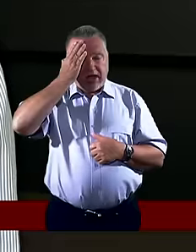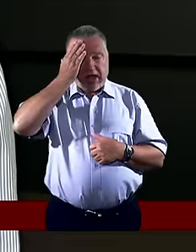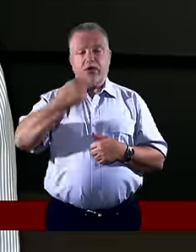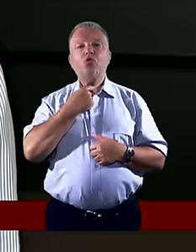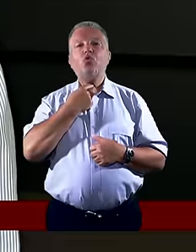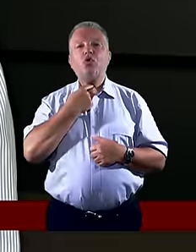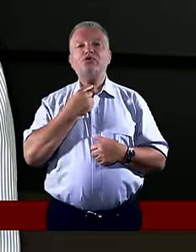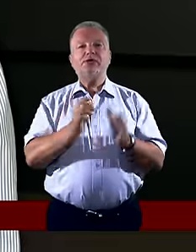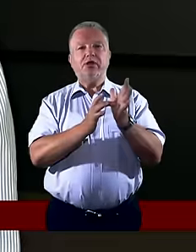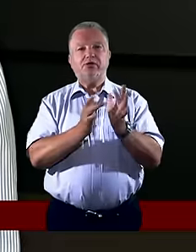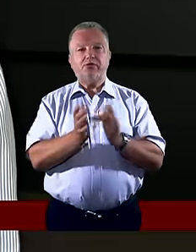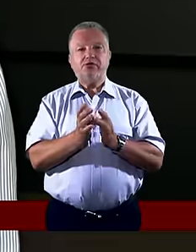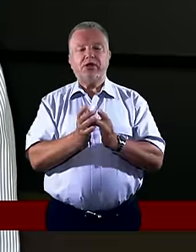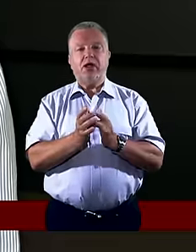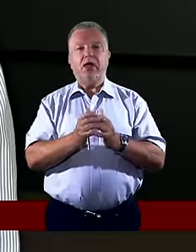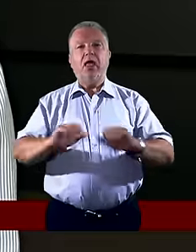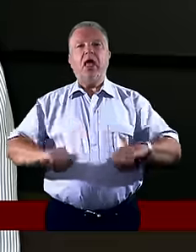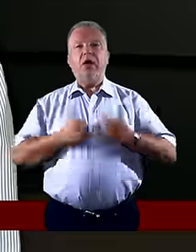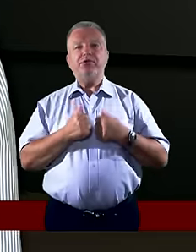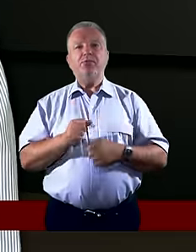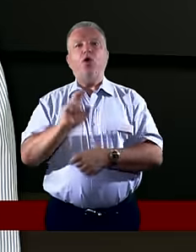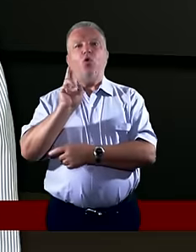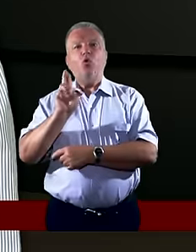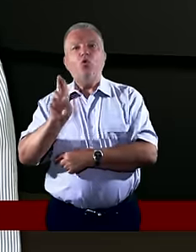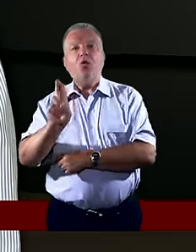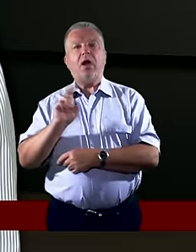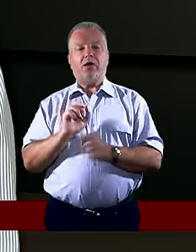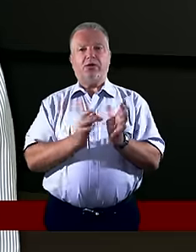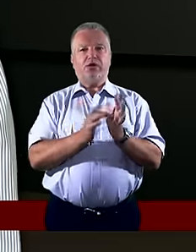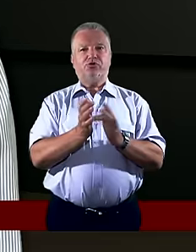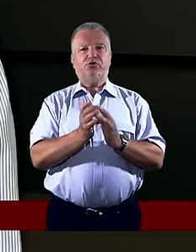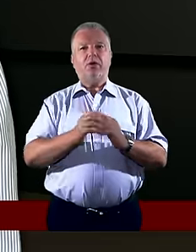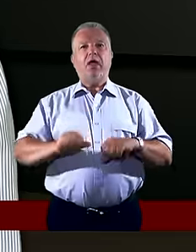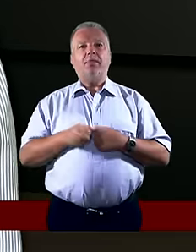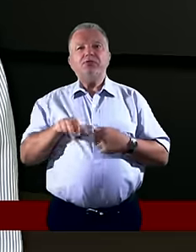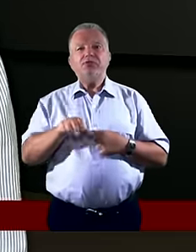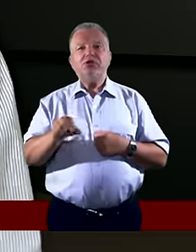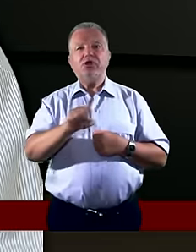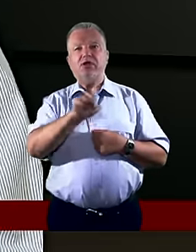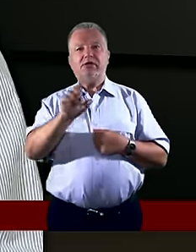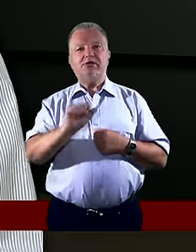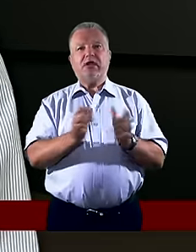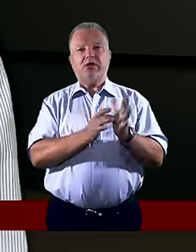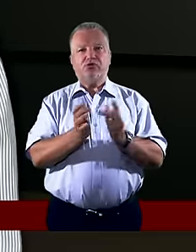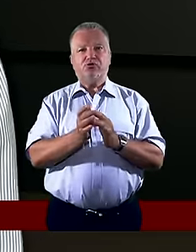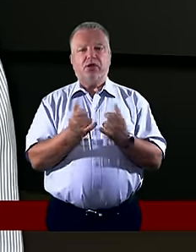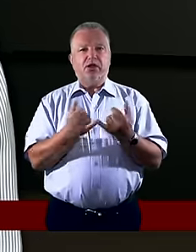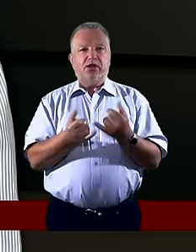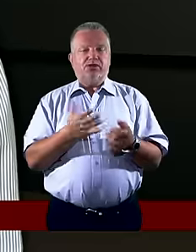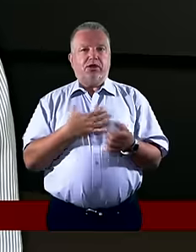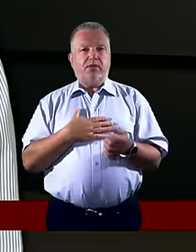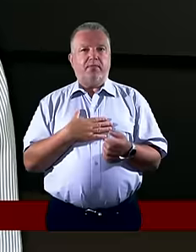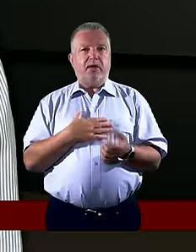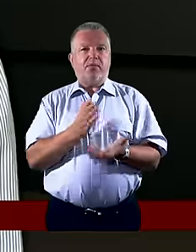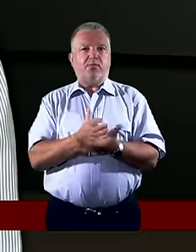Jezusa. Żebyśmy ufali Mu, żebyśmy szli za Nim, jeżeli mamy też w jakiś